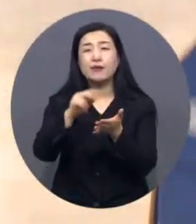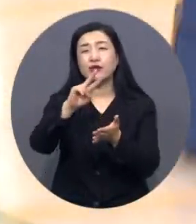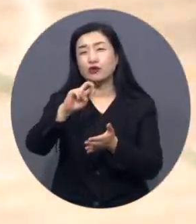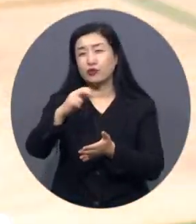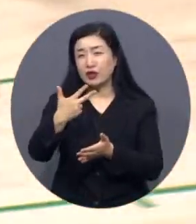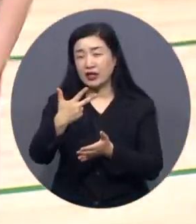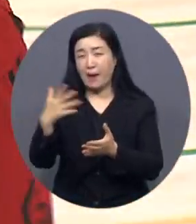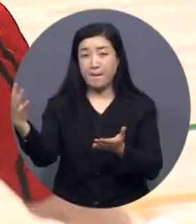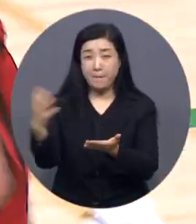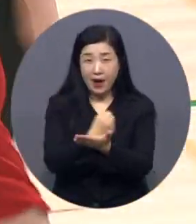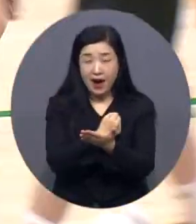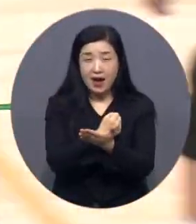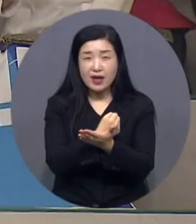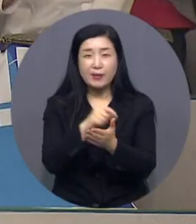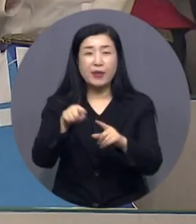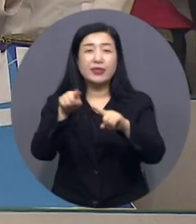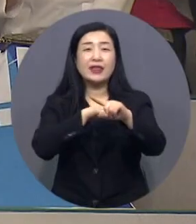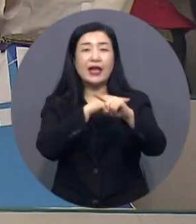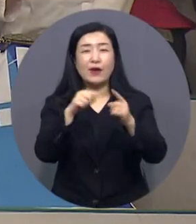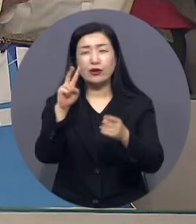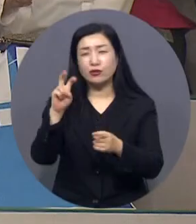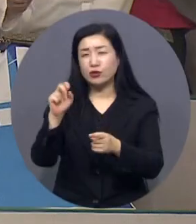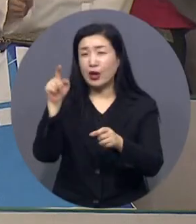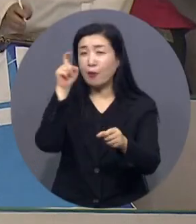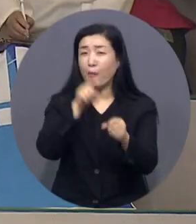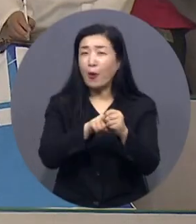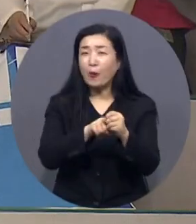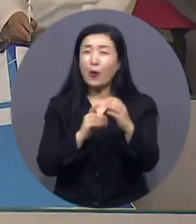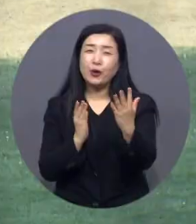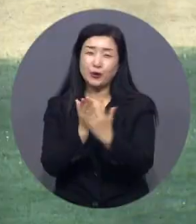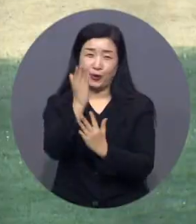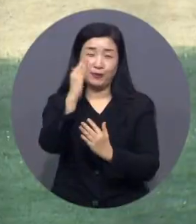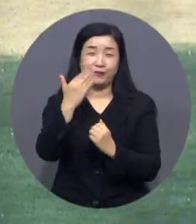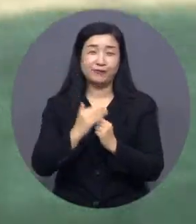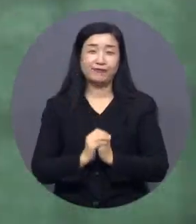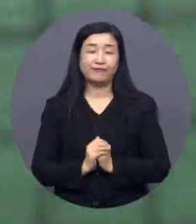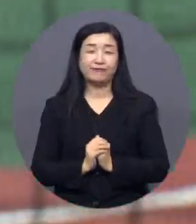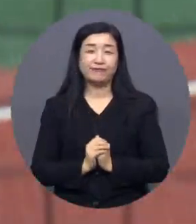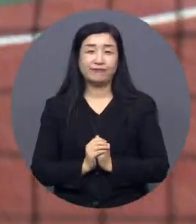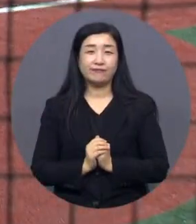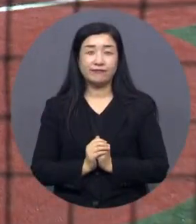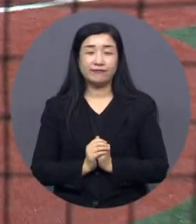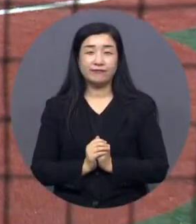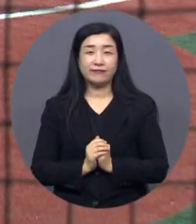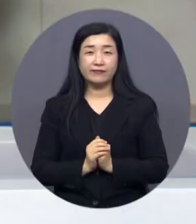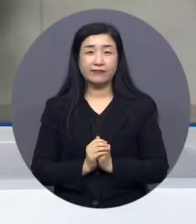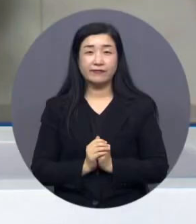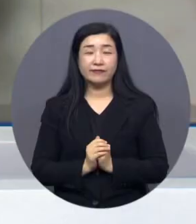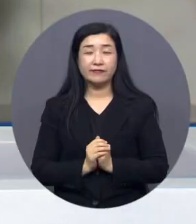메달을 따내 이번 대회 22개의 메달 획득 목표를 넘었습니다.